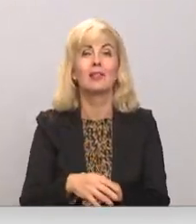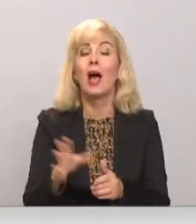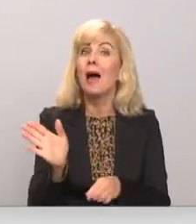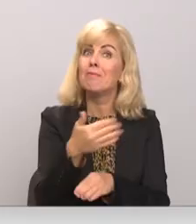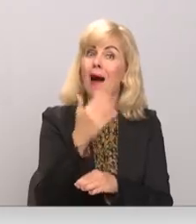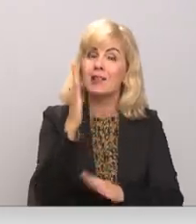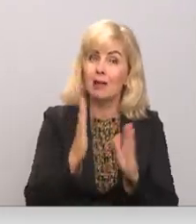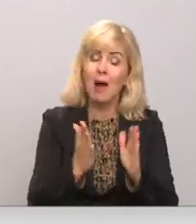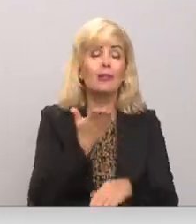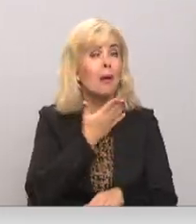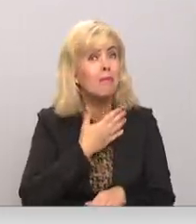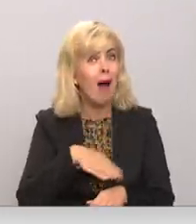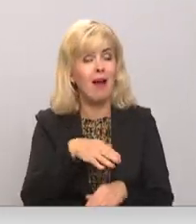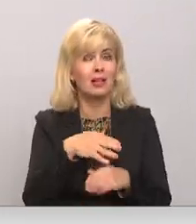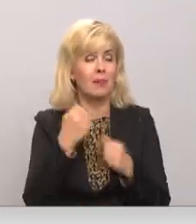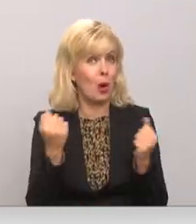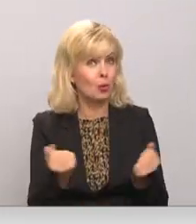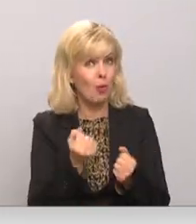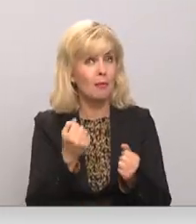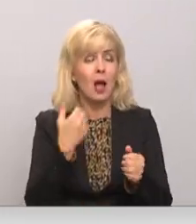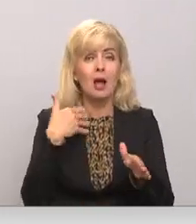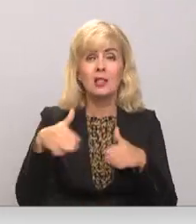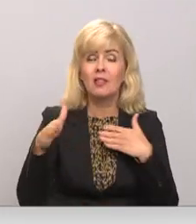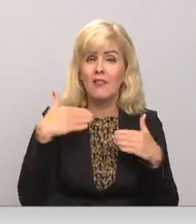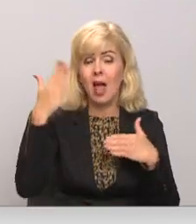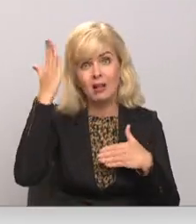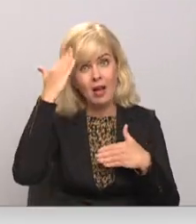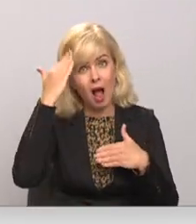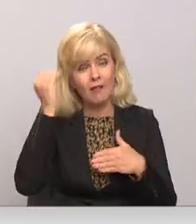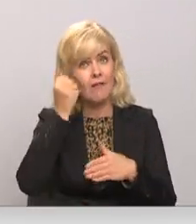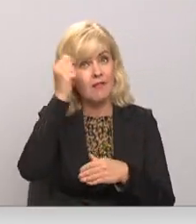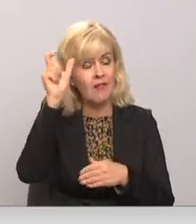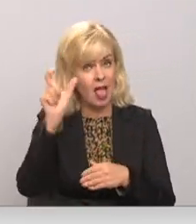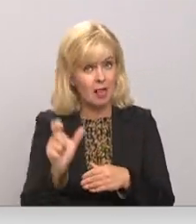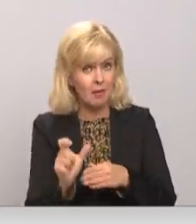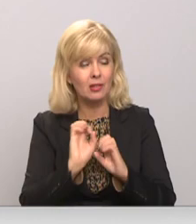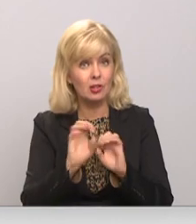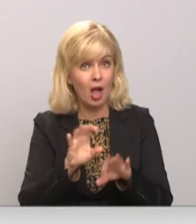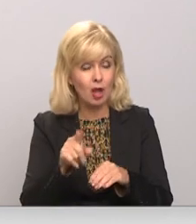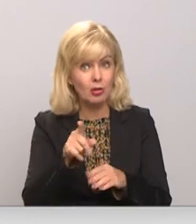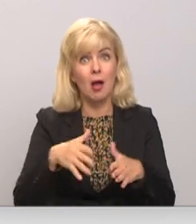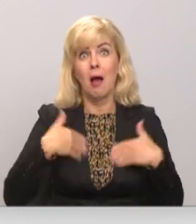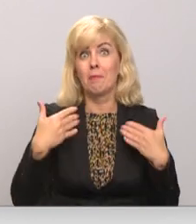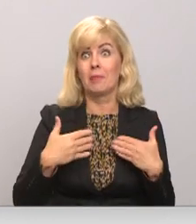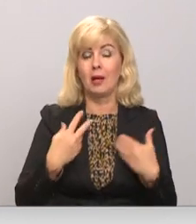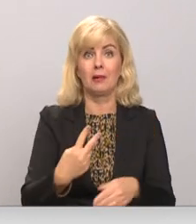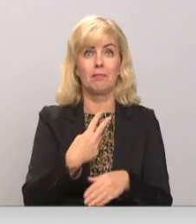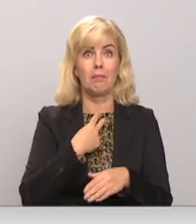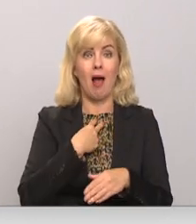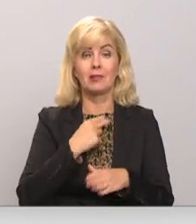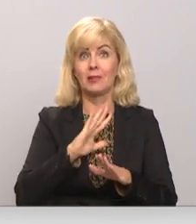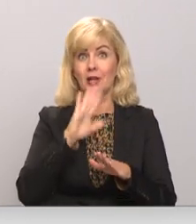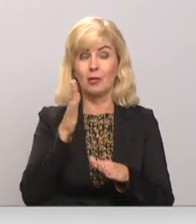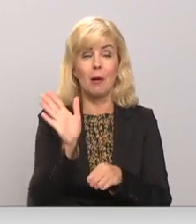Pastaigi mežā ir patīkamākā nodarbe, lai izveidinātu galvu. Stāsta valmieriete Anastasija, kurai vēl lielāku prieku sagādā, ja izdodas